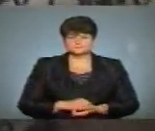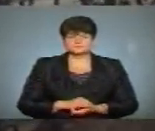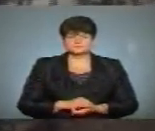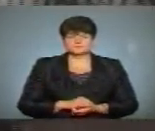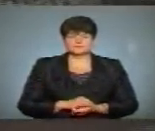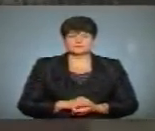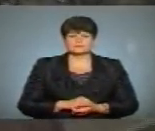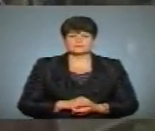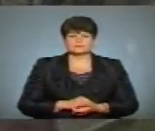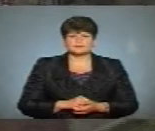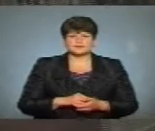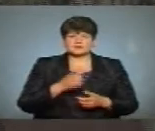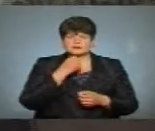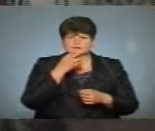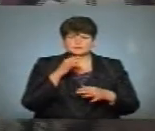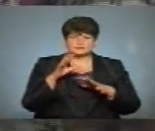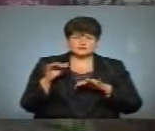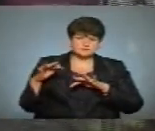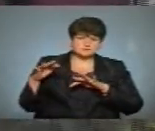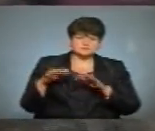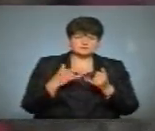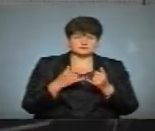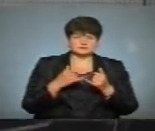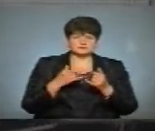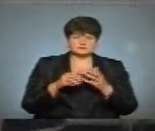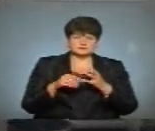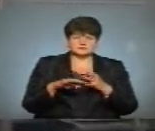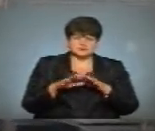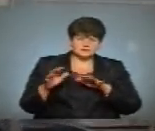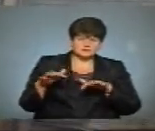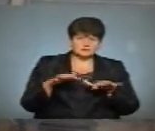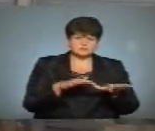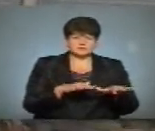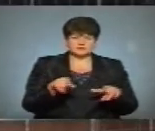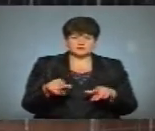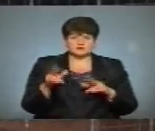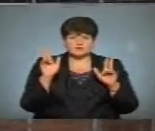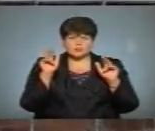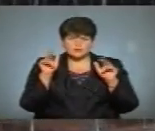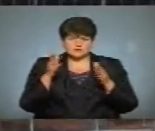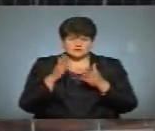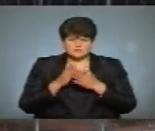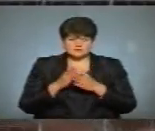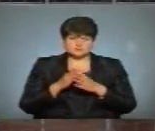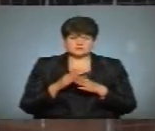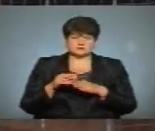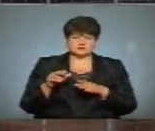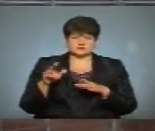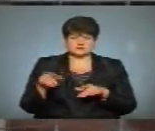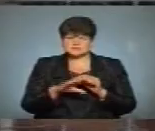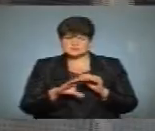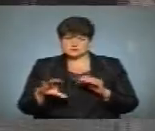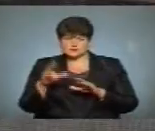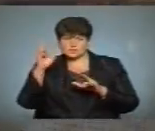Потопило нам квітки, намола пішла на подвір'я. Нижній шар, тут у нас є кролики, ми кролики з нижнього